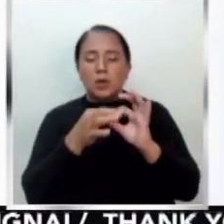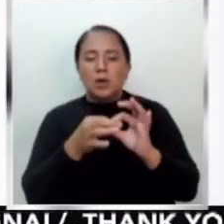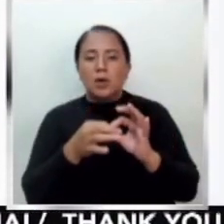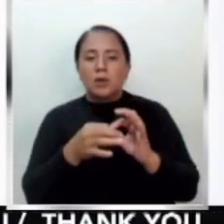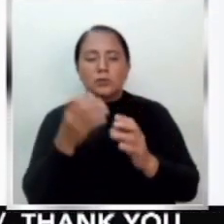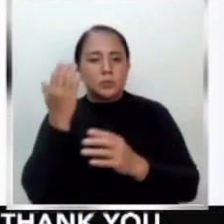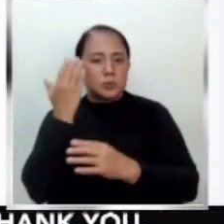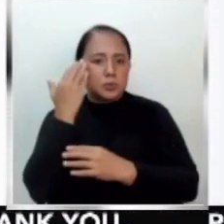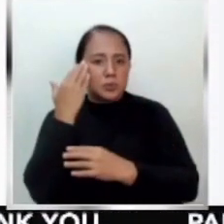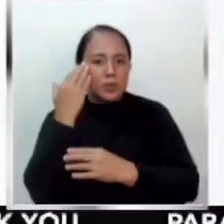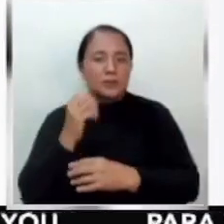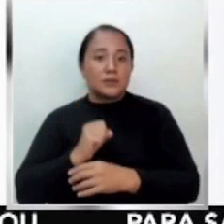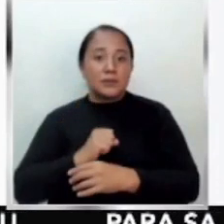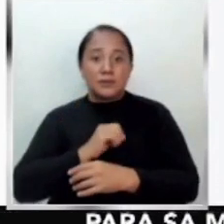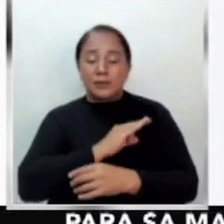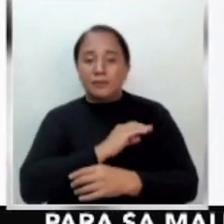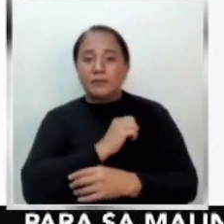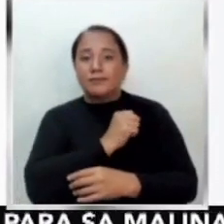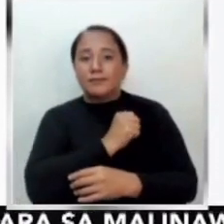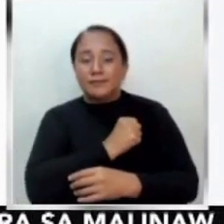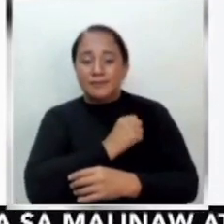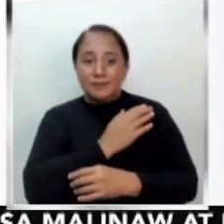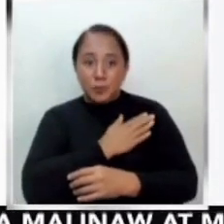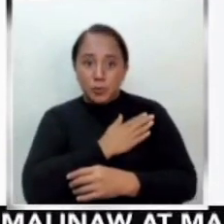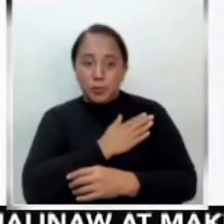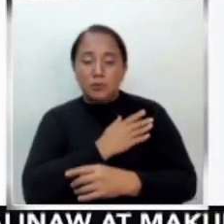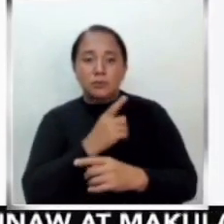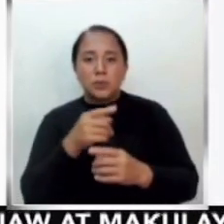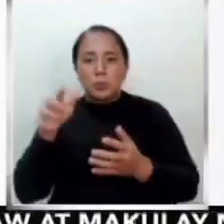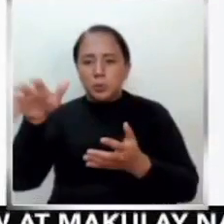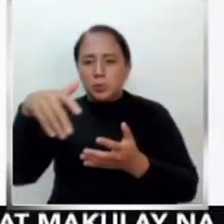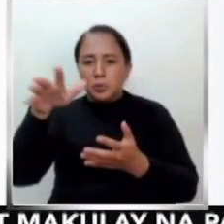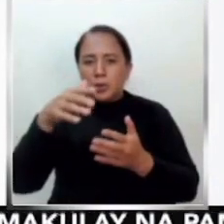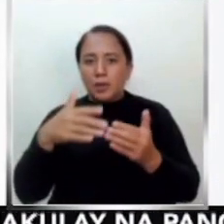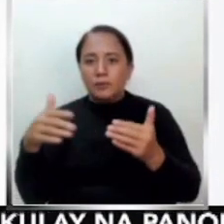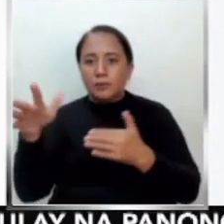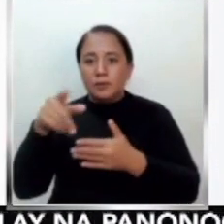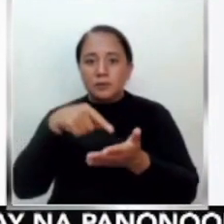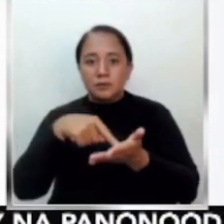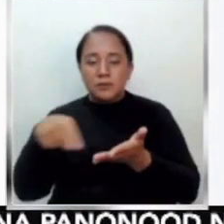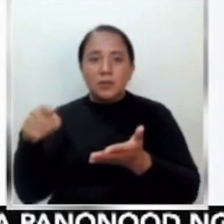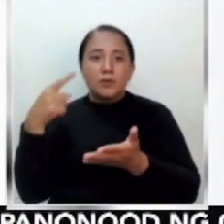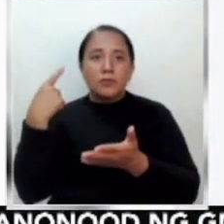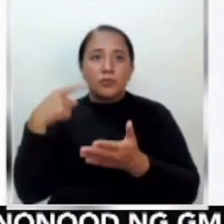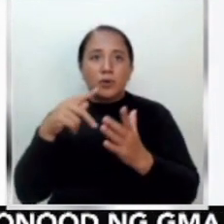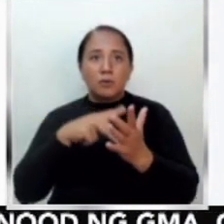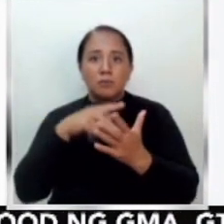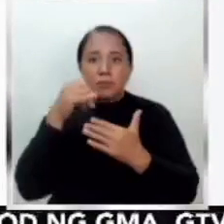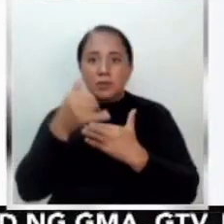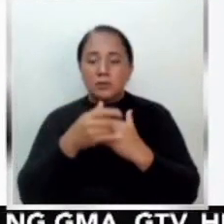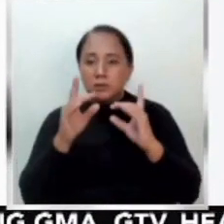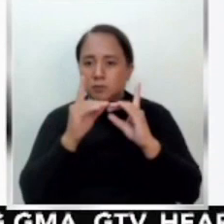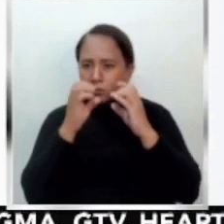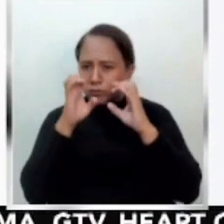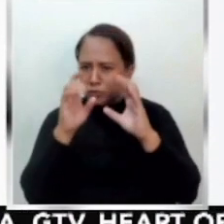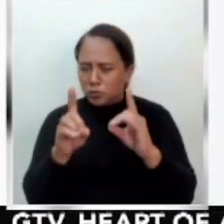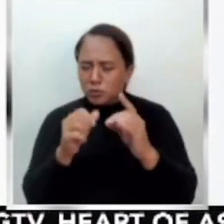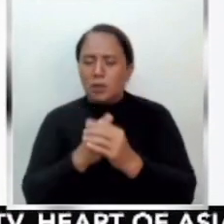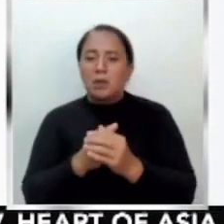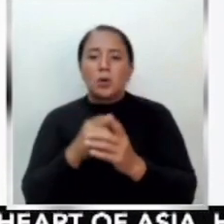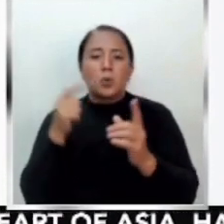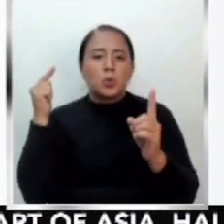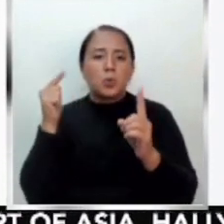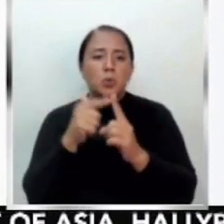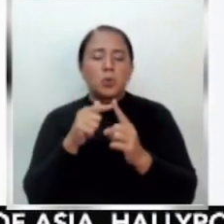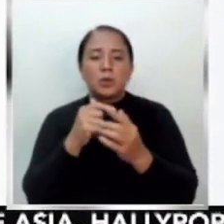tauhan ng Vice President-elect na nangungulekta raw ng advance payment para sa mga proyekto sa DepEd. Target daw nito ang mga kontraktor